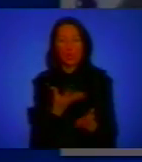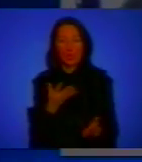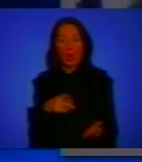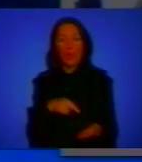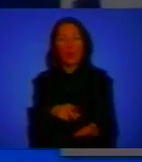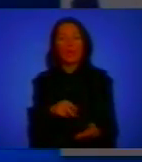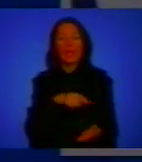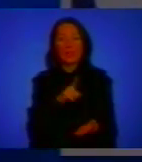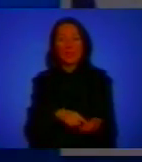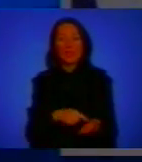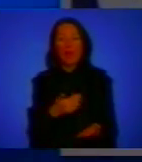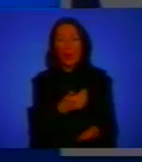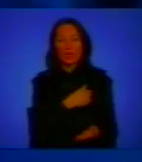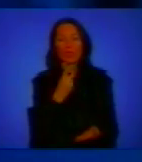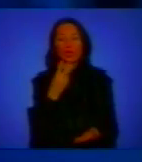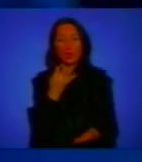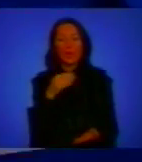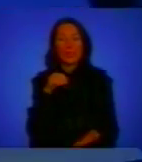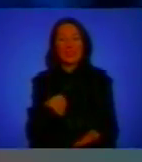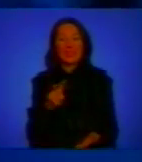зголосилося 4200 осіб.